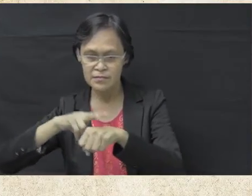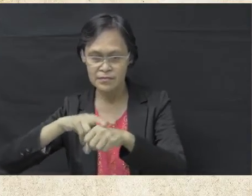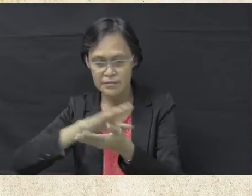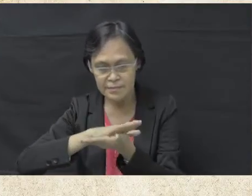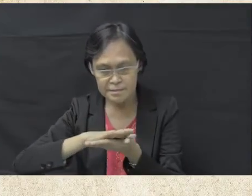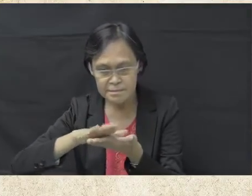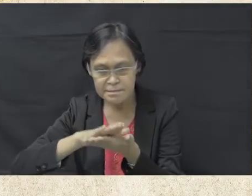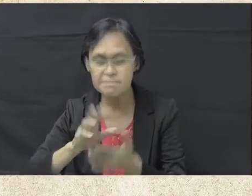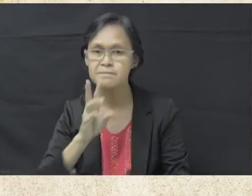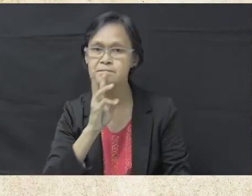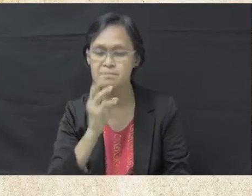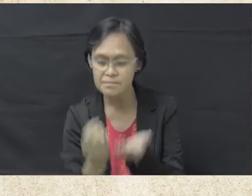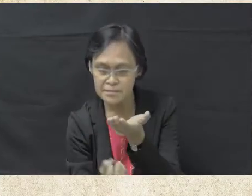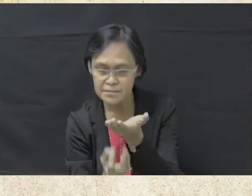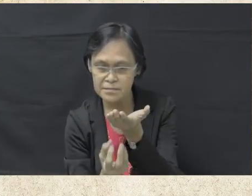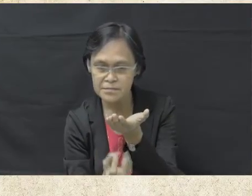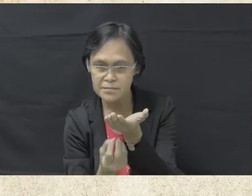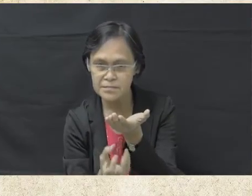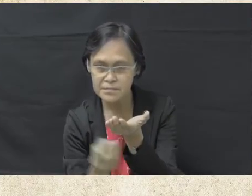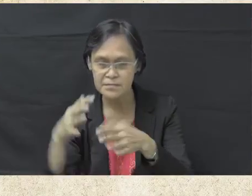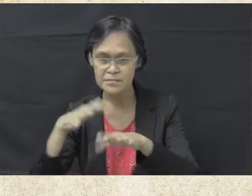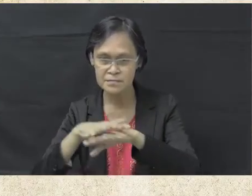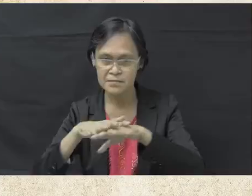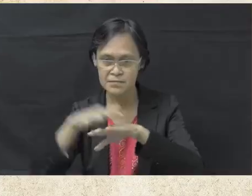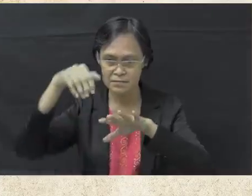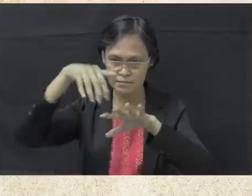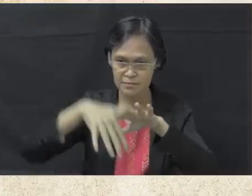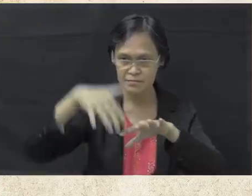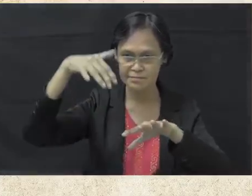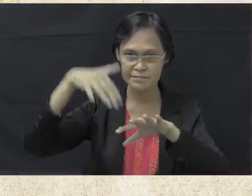naipong tubig, ito ay pinakuluan at sinala.